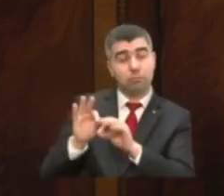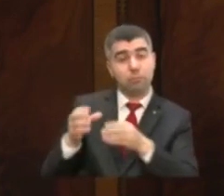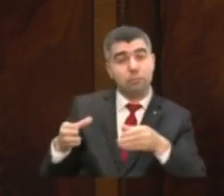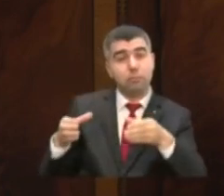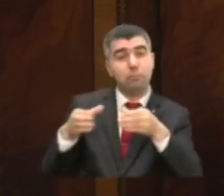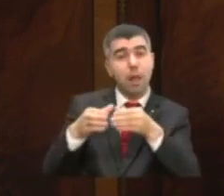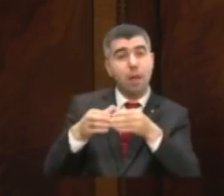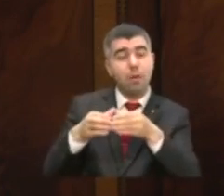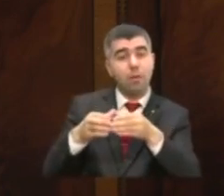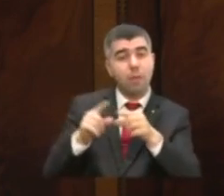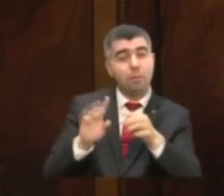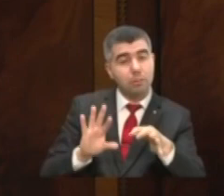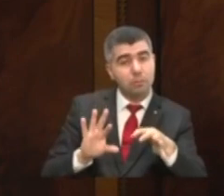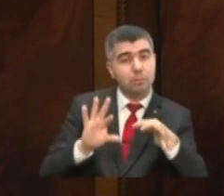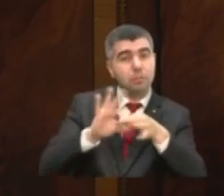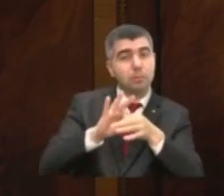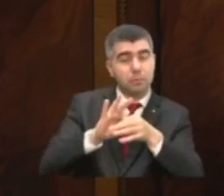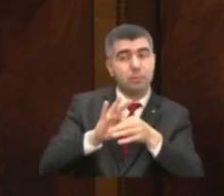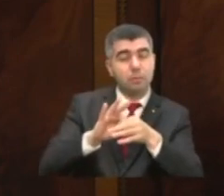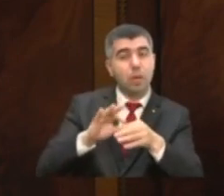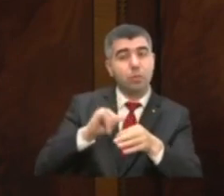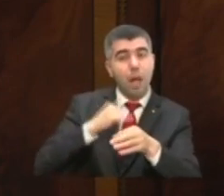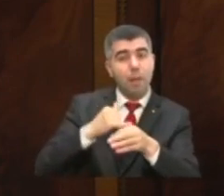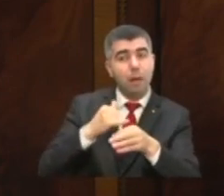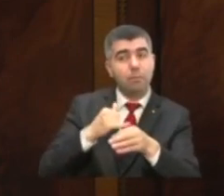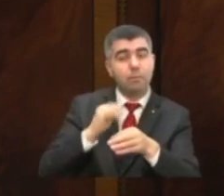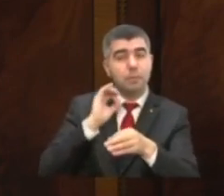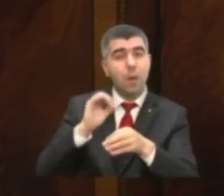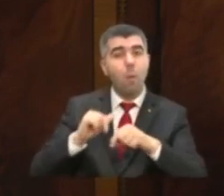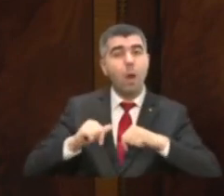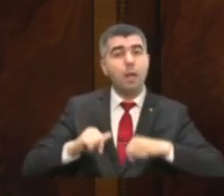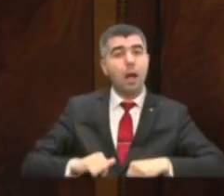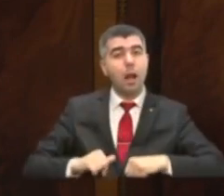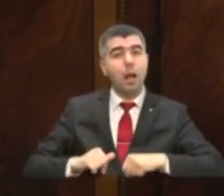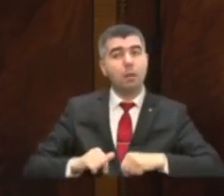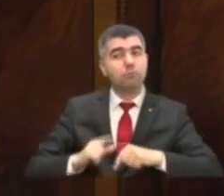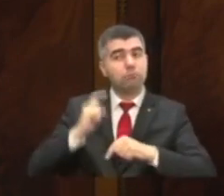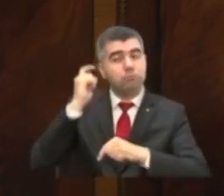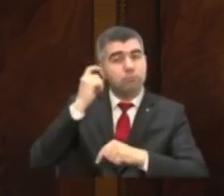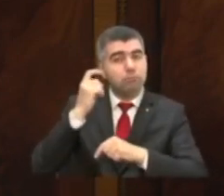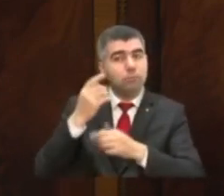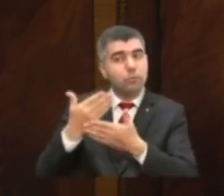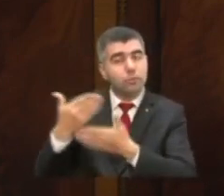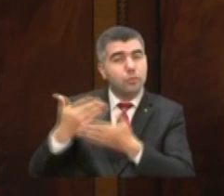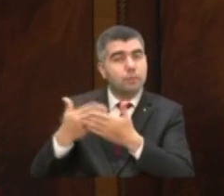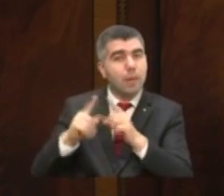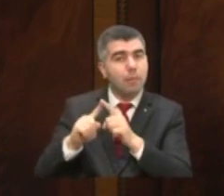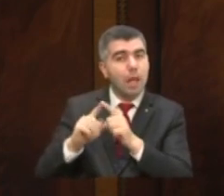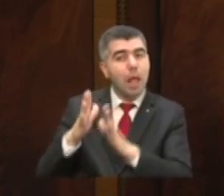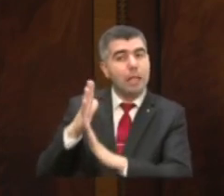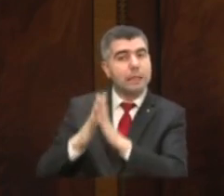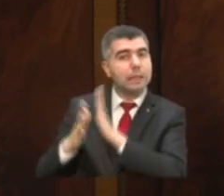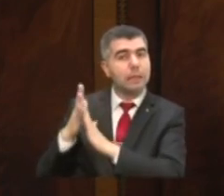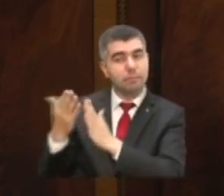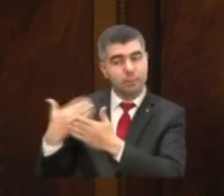الدولة، وهذا آليات شراكة مع الدولة مهمة جدا واللي تطورت بشكل كبير في السنوات الأخيرة،